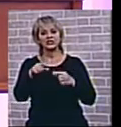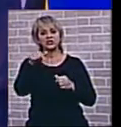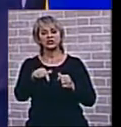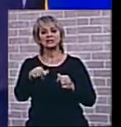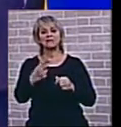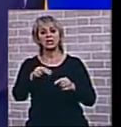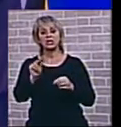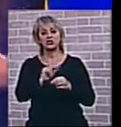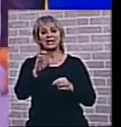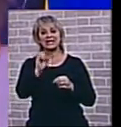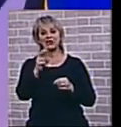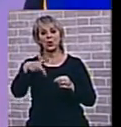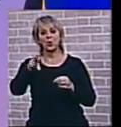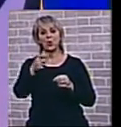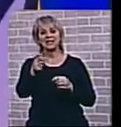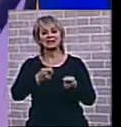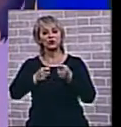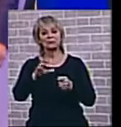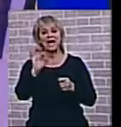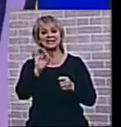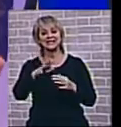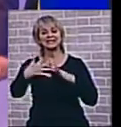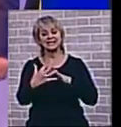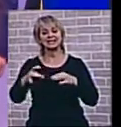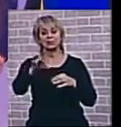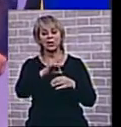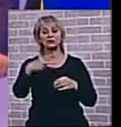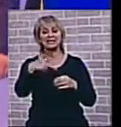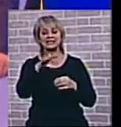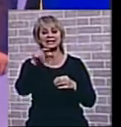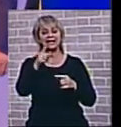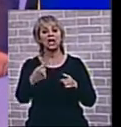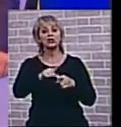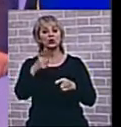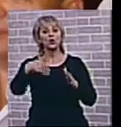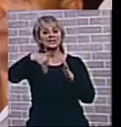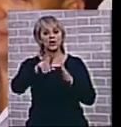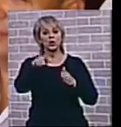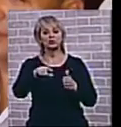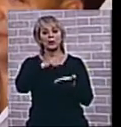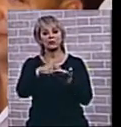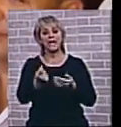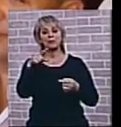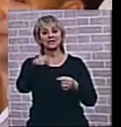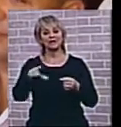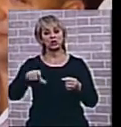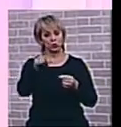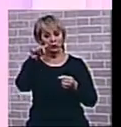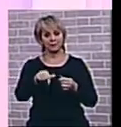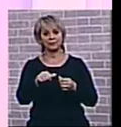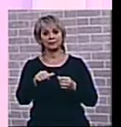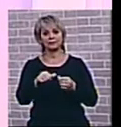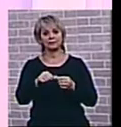здравоохранения. Евгений Луганцев руководит Октябрьским сельским районом 30 лет. Это одно из лучших муниципальных образований Дона. Это